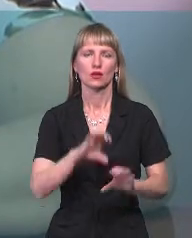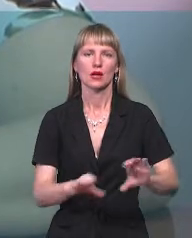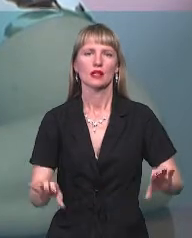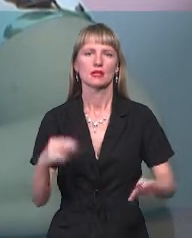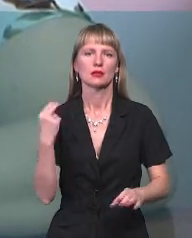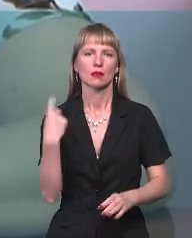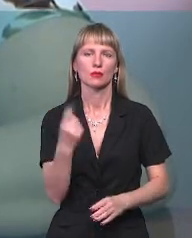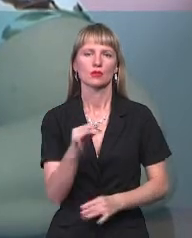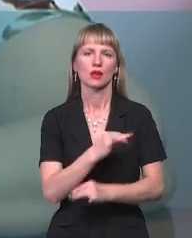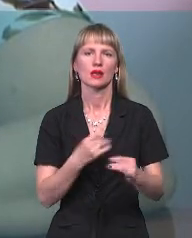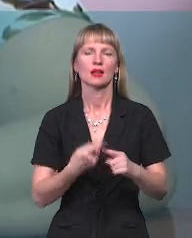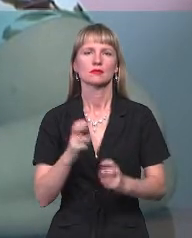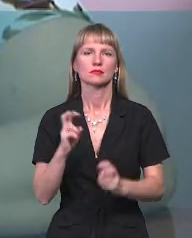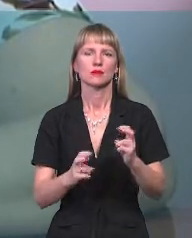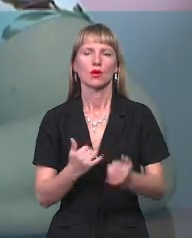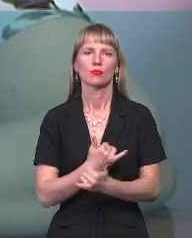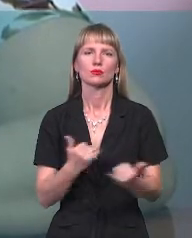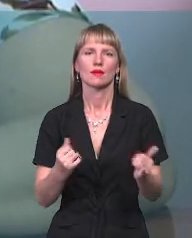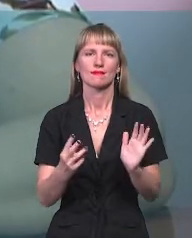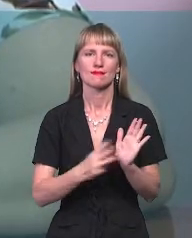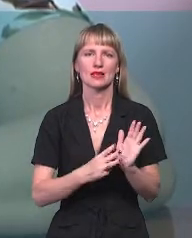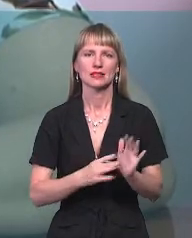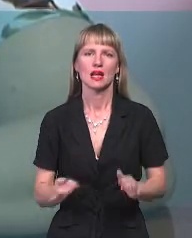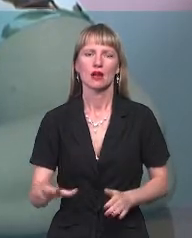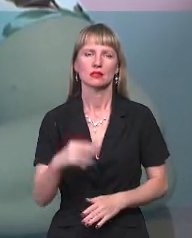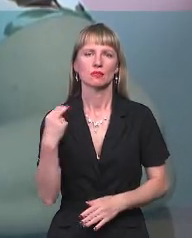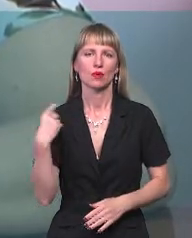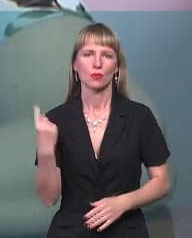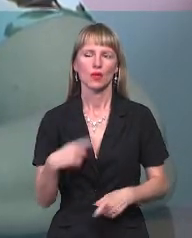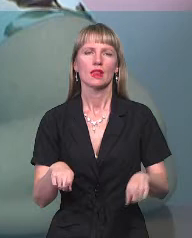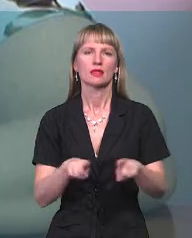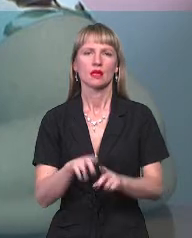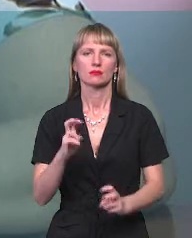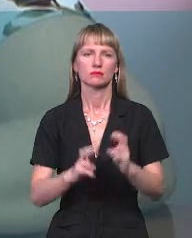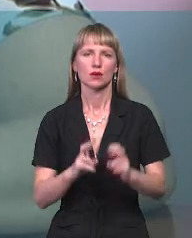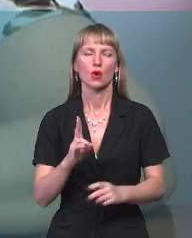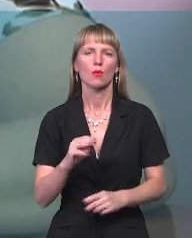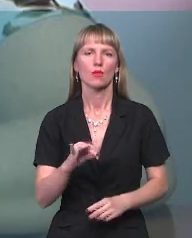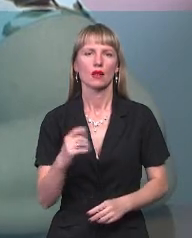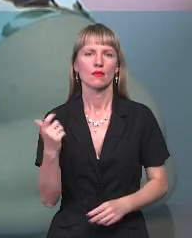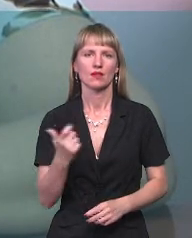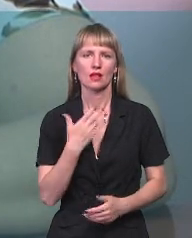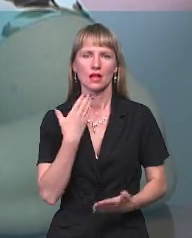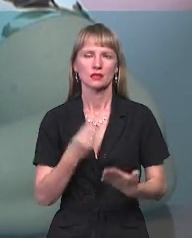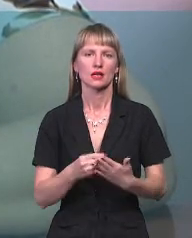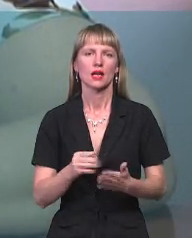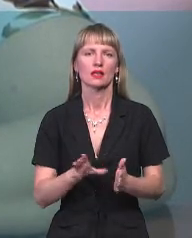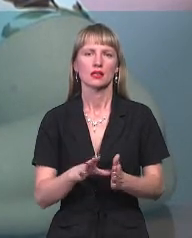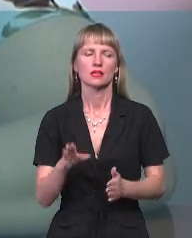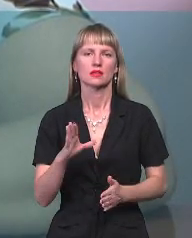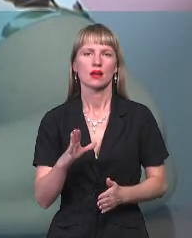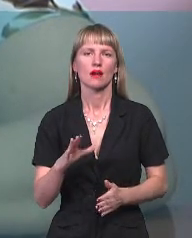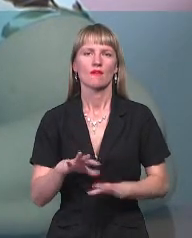обласної ради. Це підприємство обслуговує 8 районів Запорізької області. Також підприємство комунальної власності Енергодарської міської ради